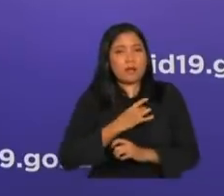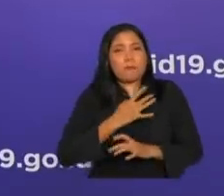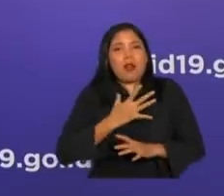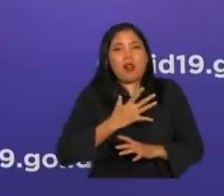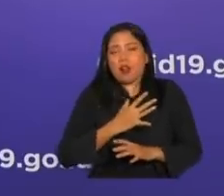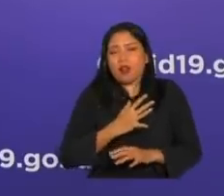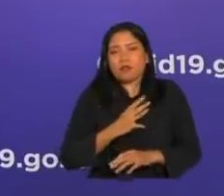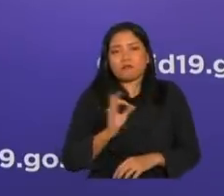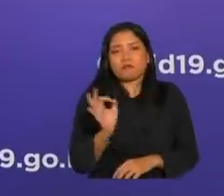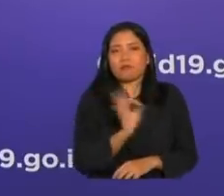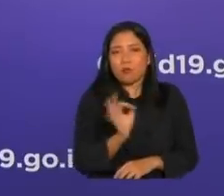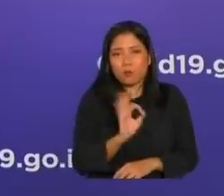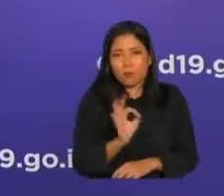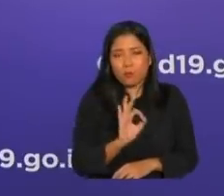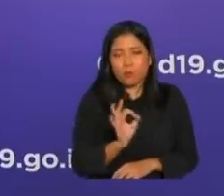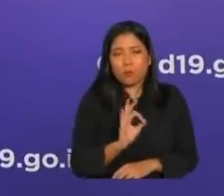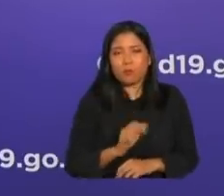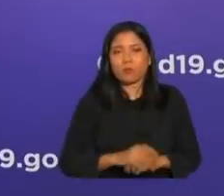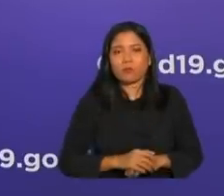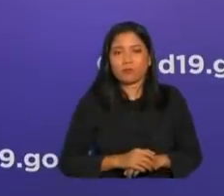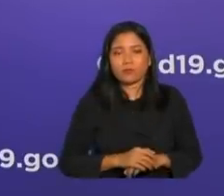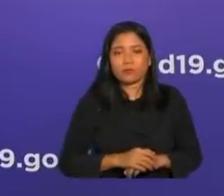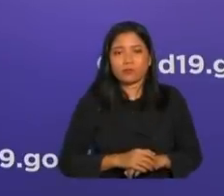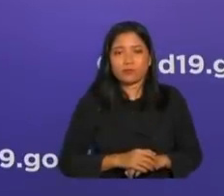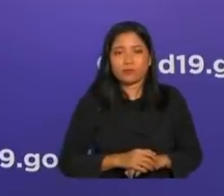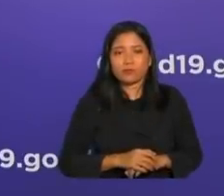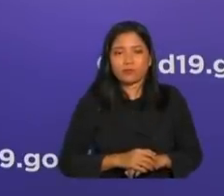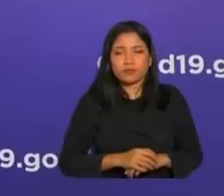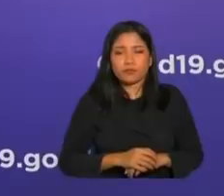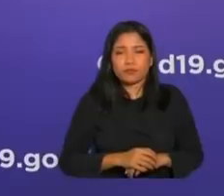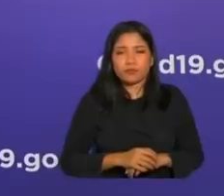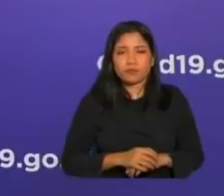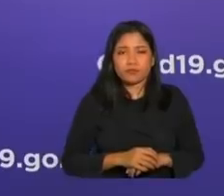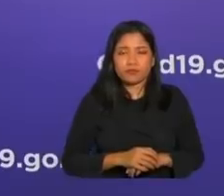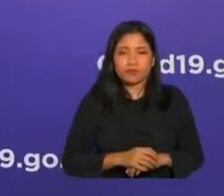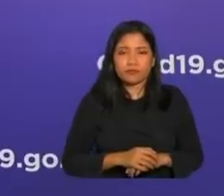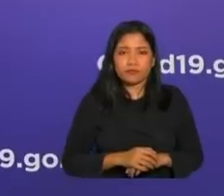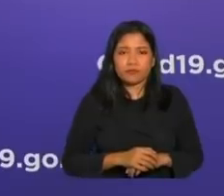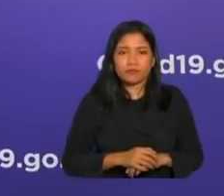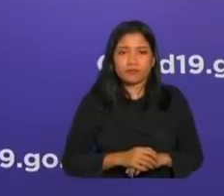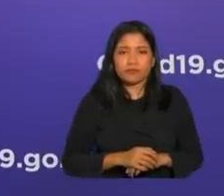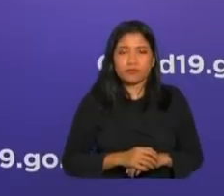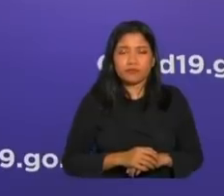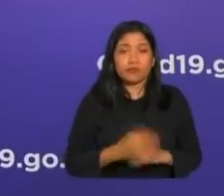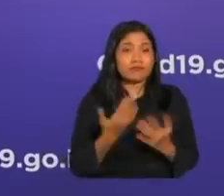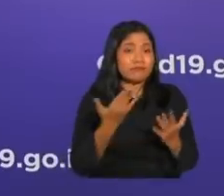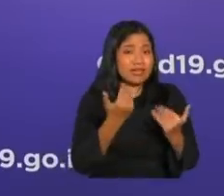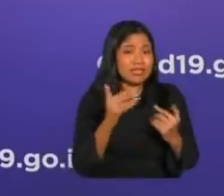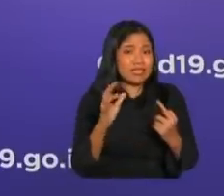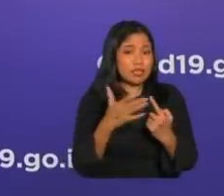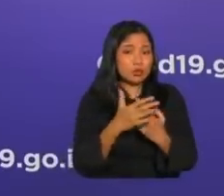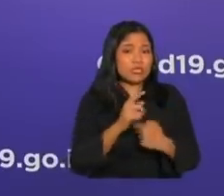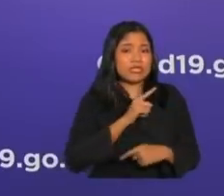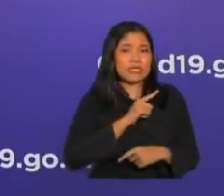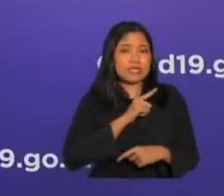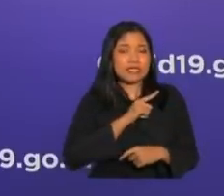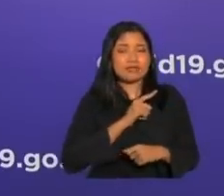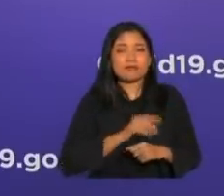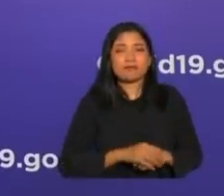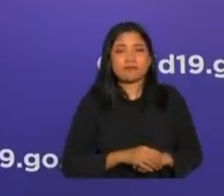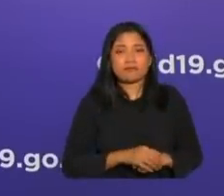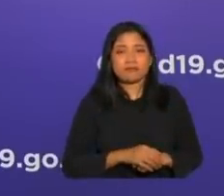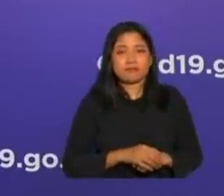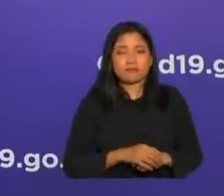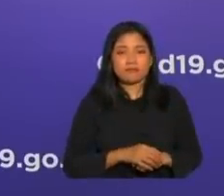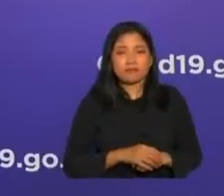sakit Hai Oleh karena itu saudara-saudara sekalian maka Mari kita melindungi diri kita